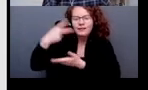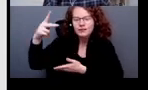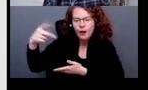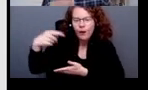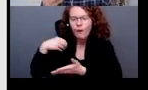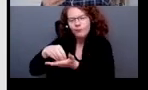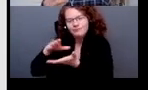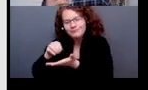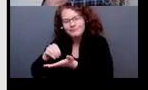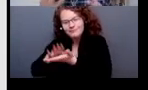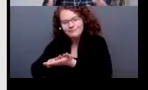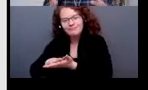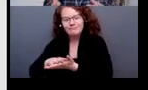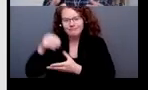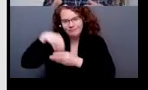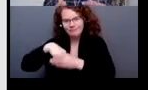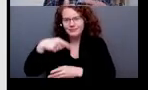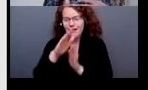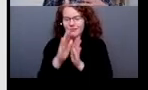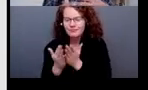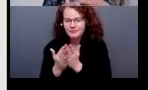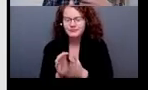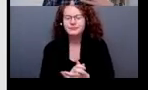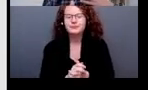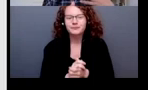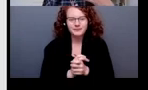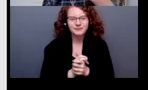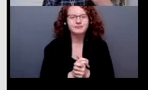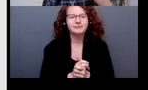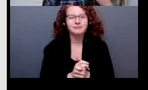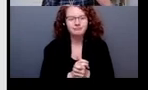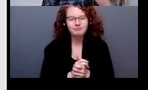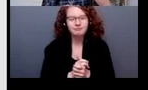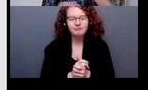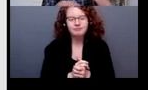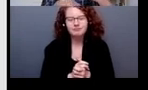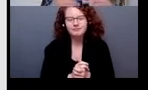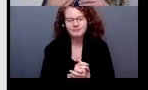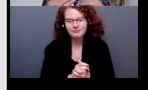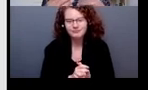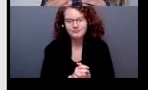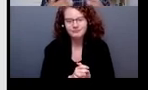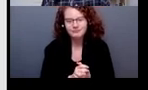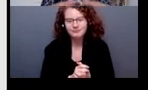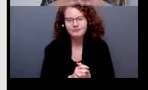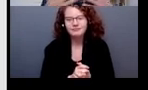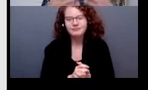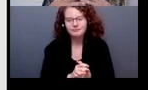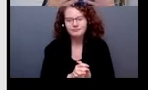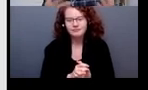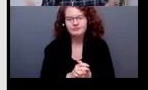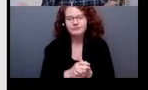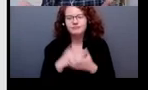terrain d'enquête. Et ce qui était intéressant en l'occurrence, c'est qu'on a même été jusqu'à organiser un workshop avec